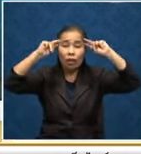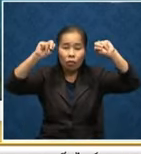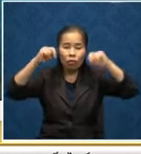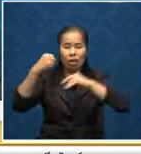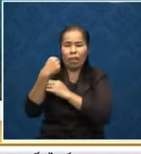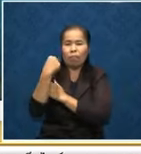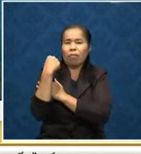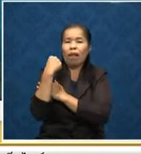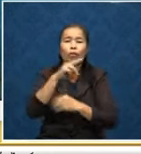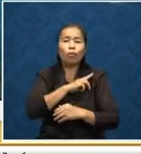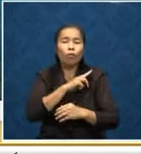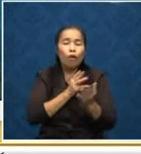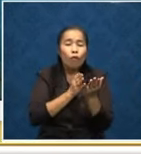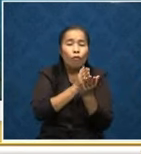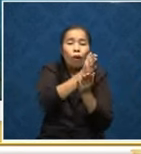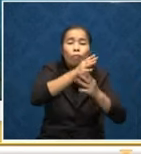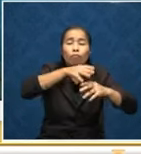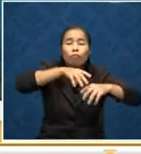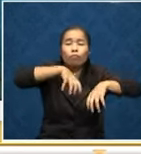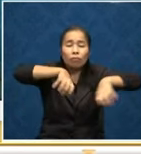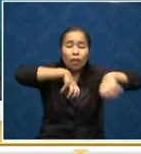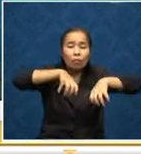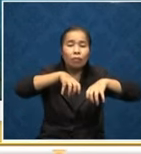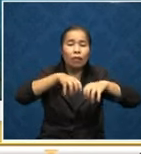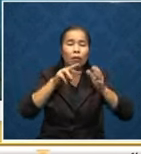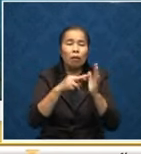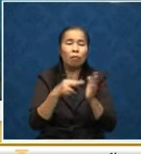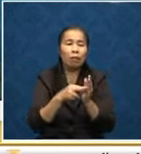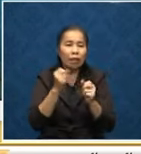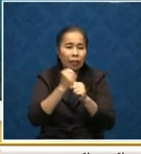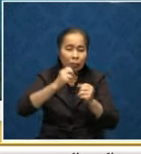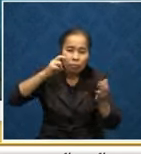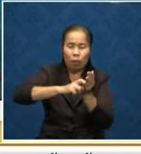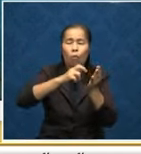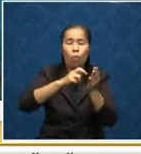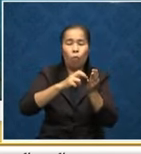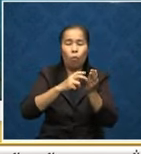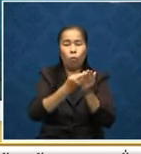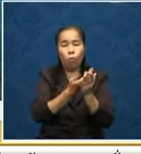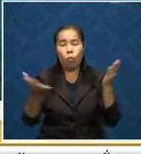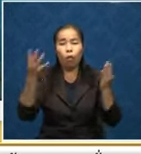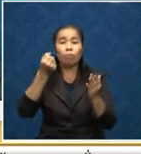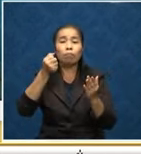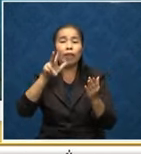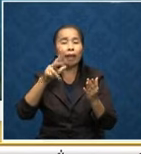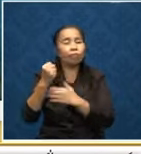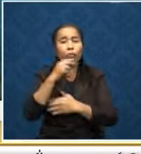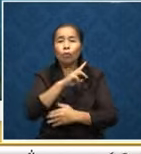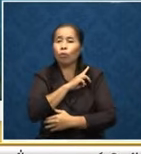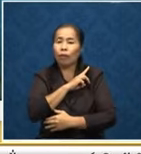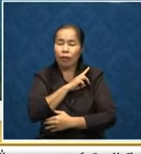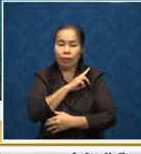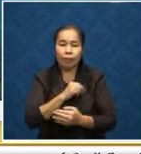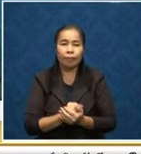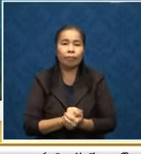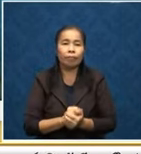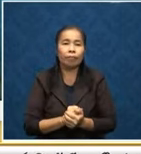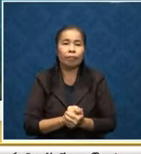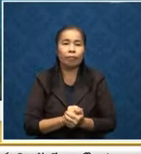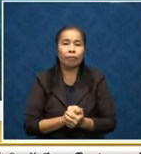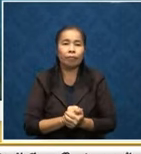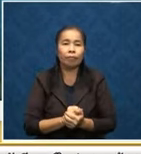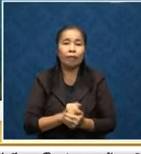จฝ่ายบริหารในการตาพรกมากสุดในรอบ20ปีถึง13ฉบับขอสไลด์ถัดไปครับนอกจ